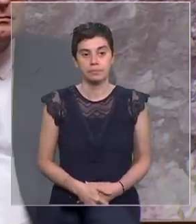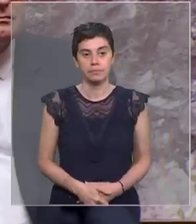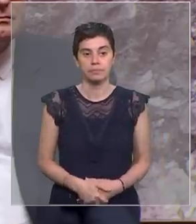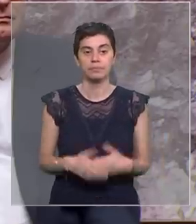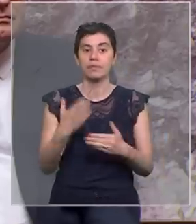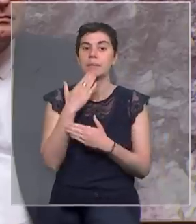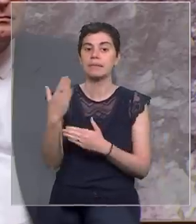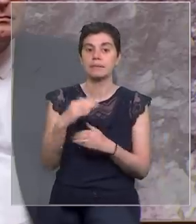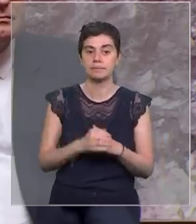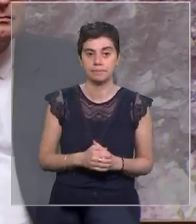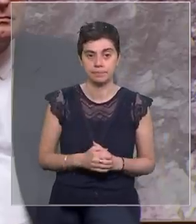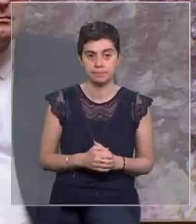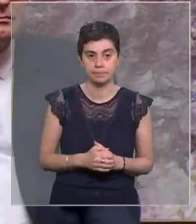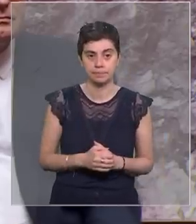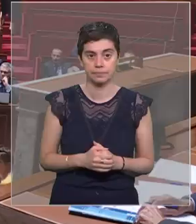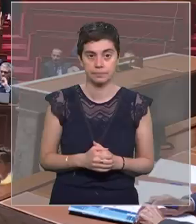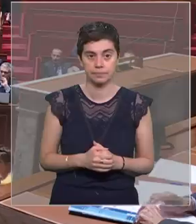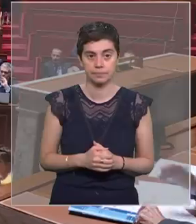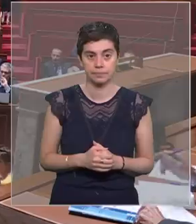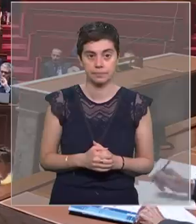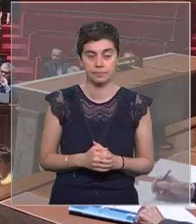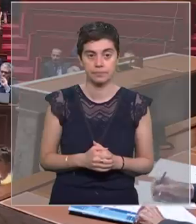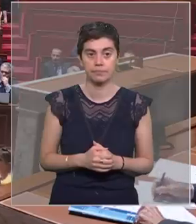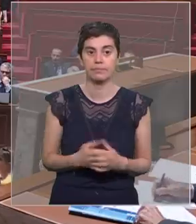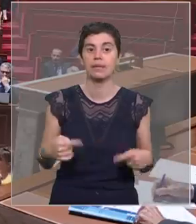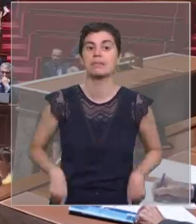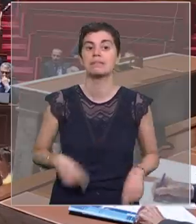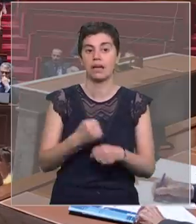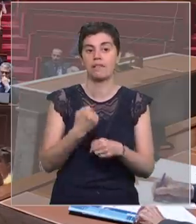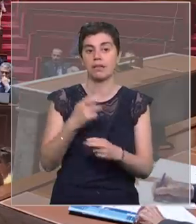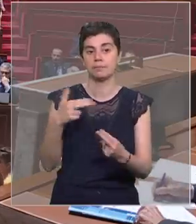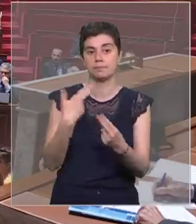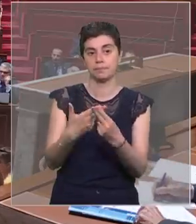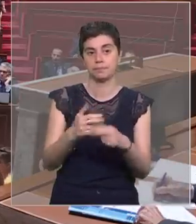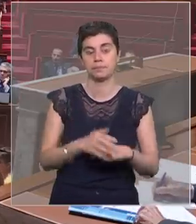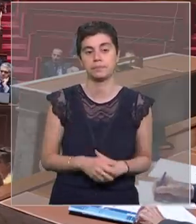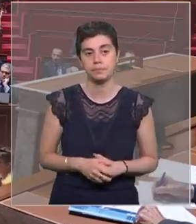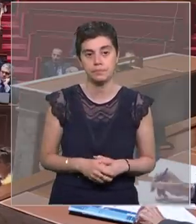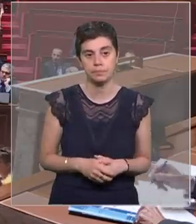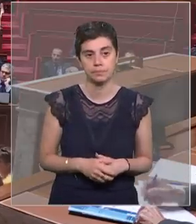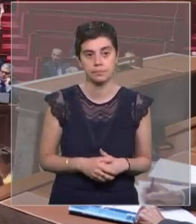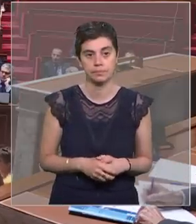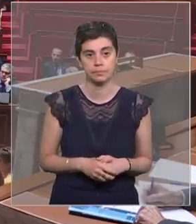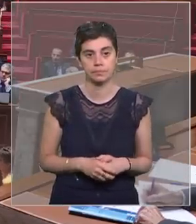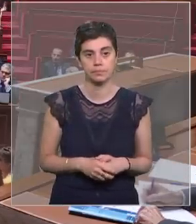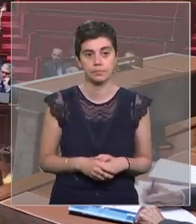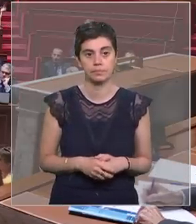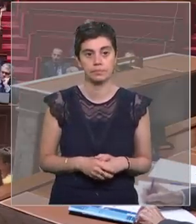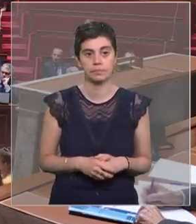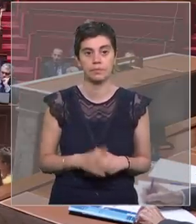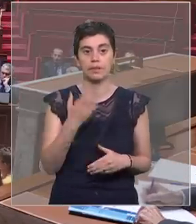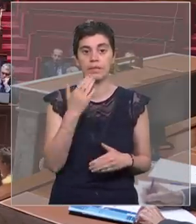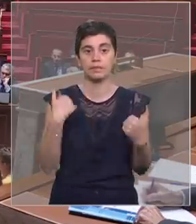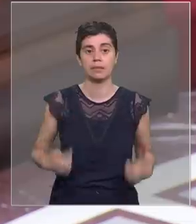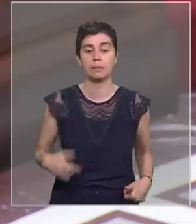Je vous remercie. La parole est à monsieur Olivier Dussopt, ministre du Travail, de plein emploi et de l'insertion. Merci Madame